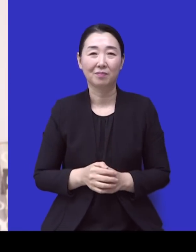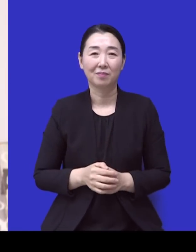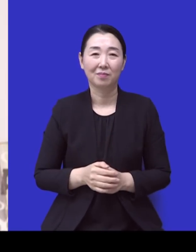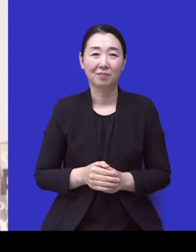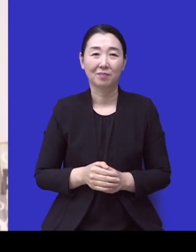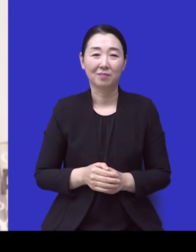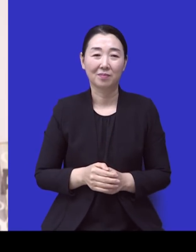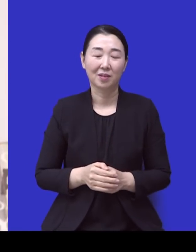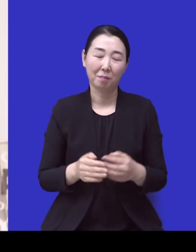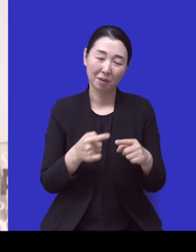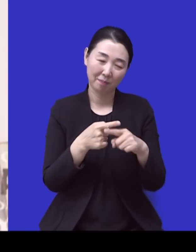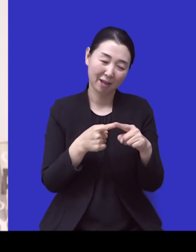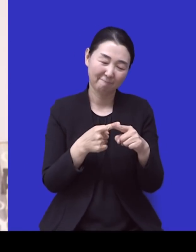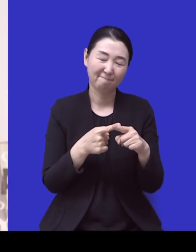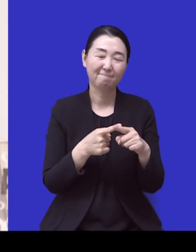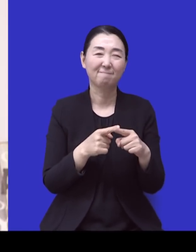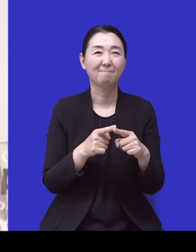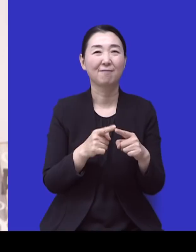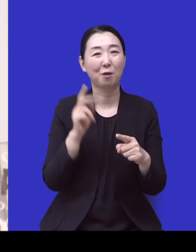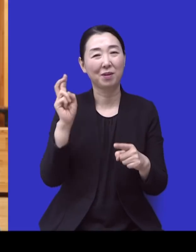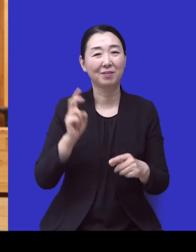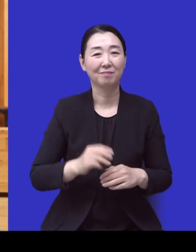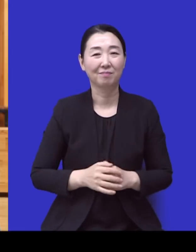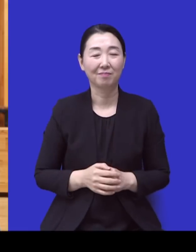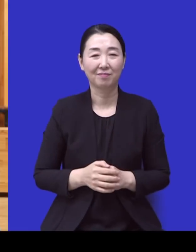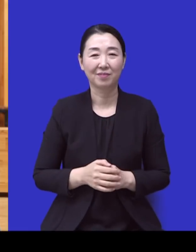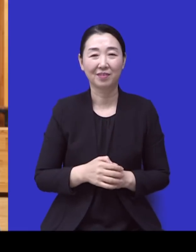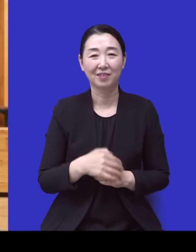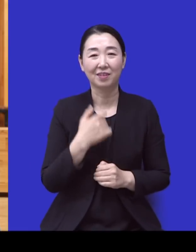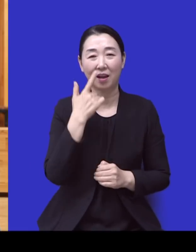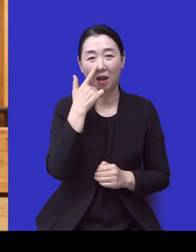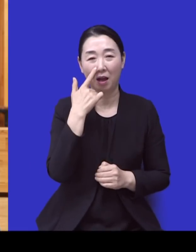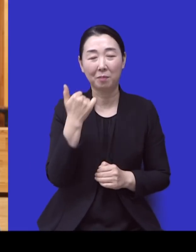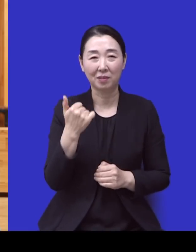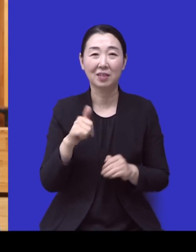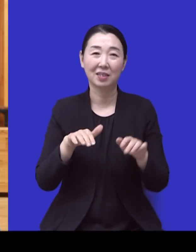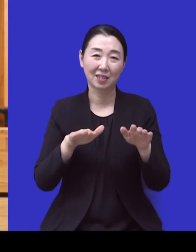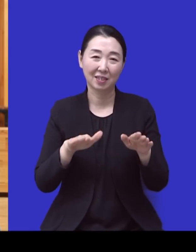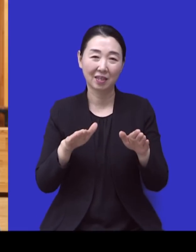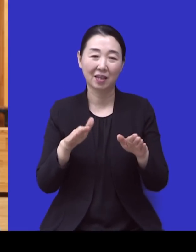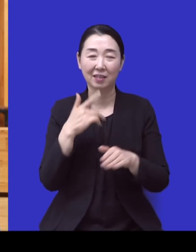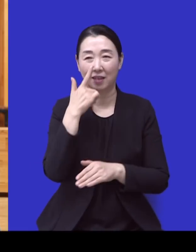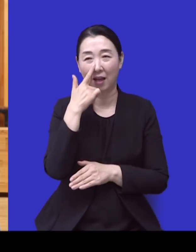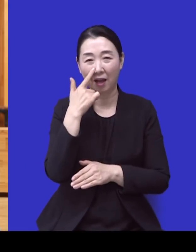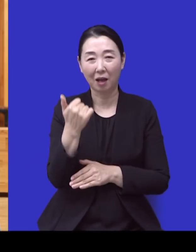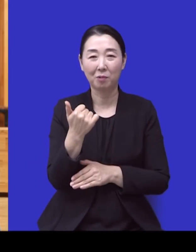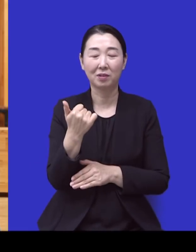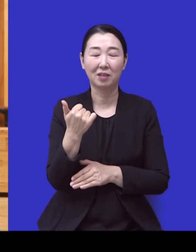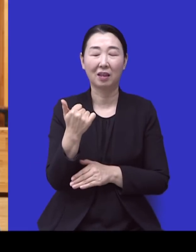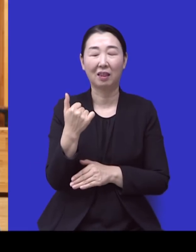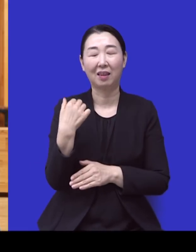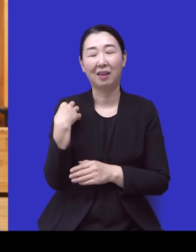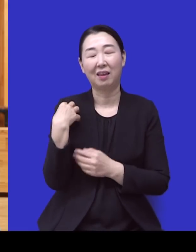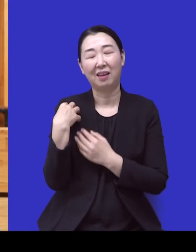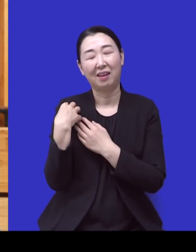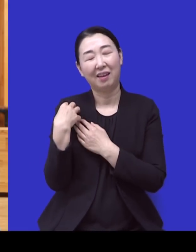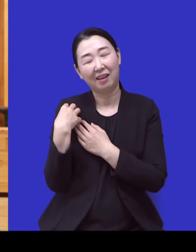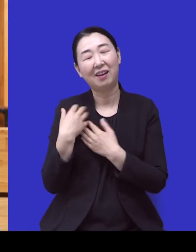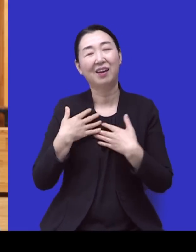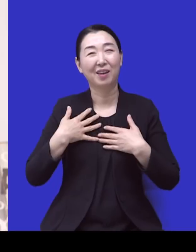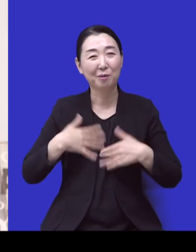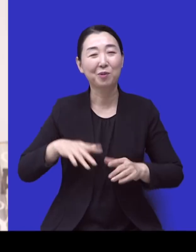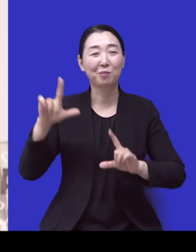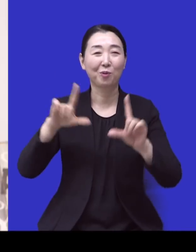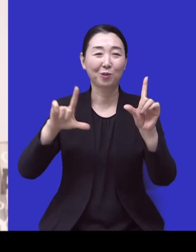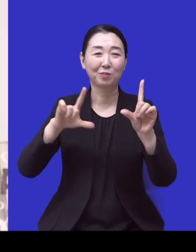그 반감이 있었을 거예요. 네. 그런 아버지의 이제서야 그 아버지의 처진 어깨가 이제 나이가 들면서